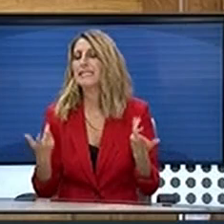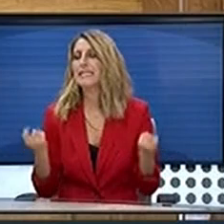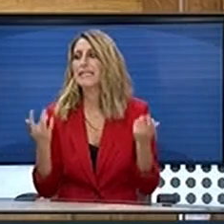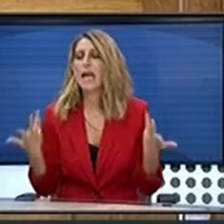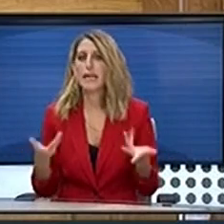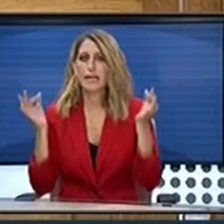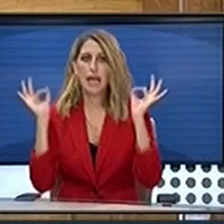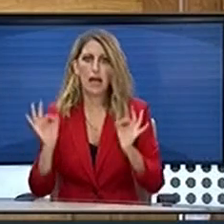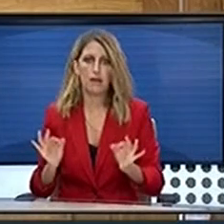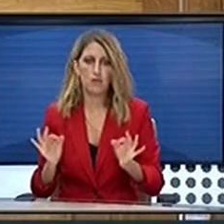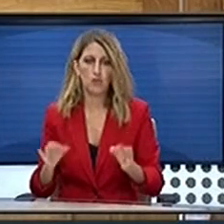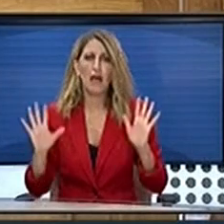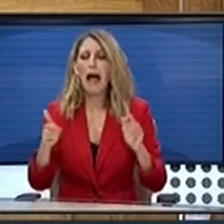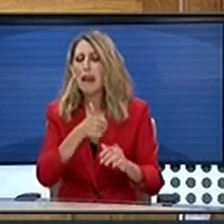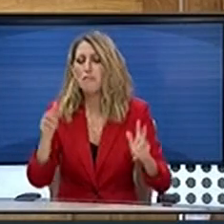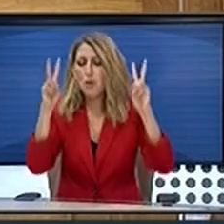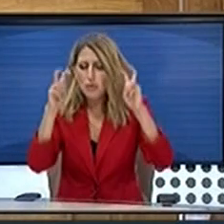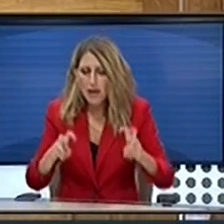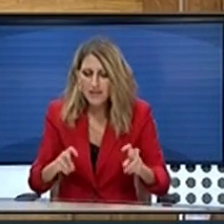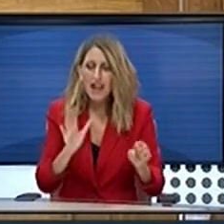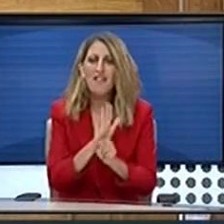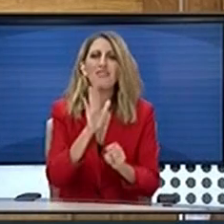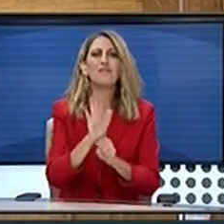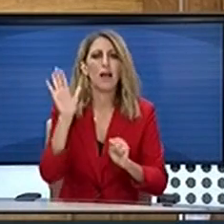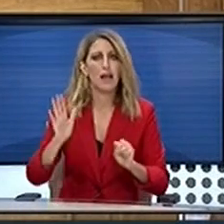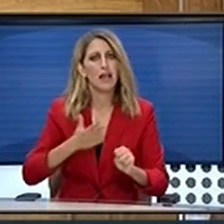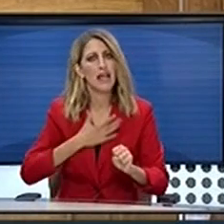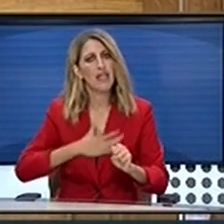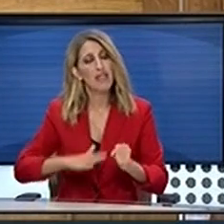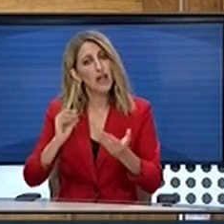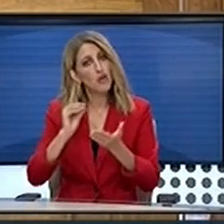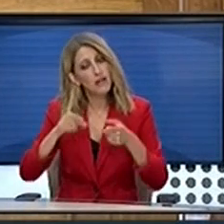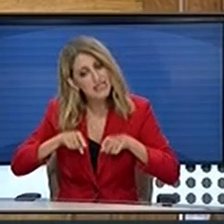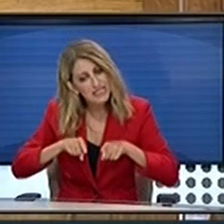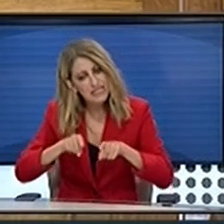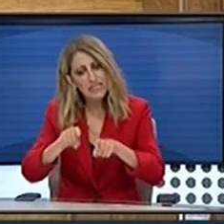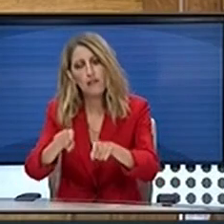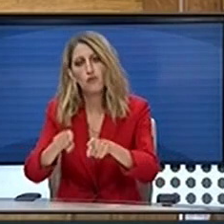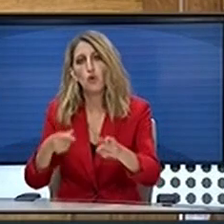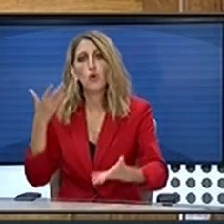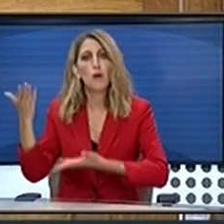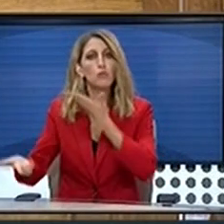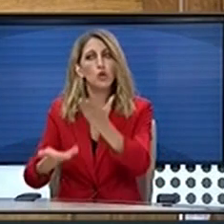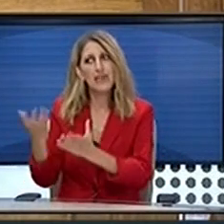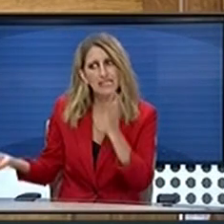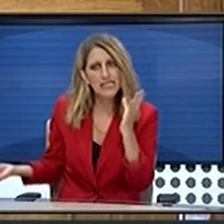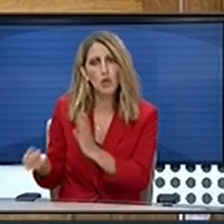να καταλήξει και σε κάποιες προτάσεις για το πώς θα βελτιώσουμε τα όποια κακοσκήμενα έχουμε εντοπίσει.